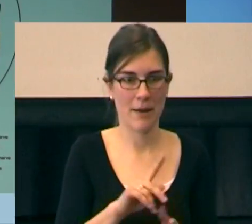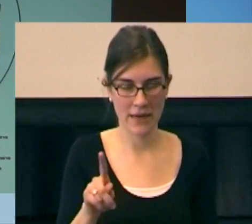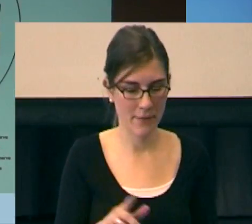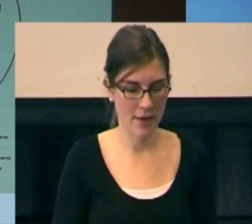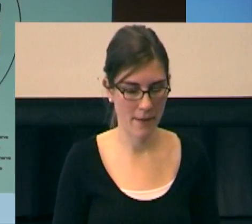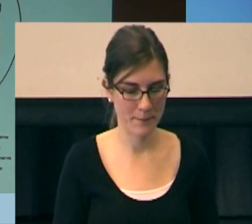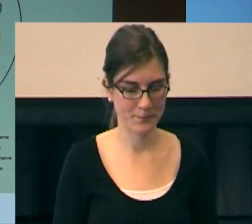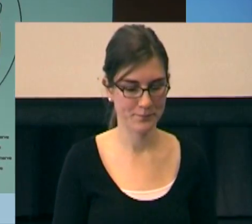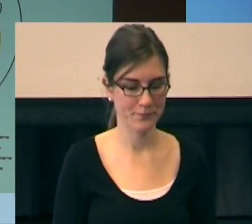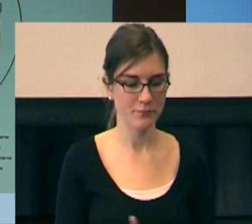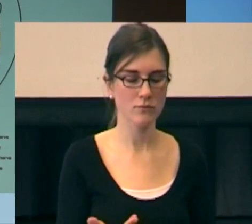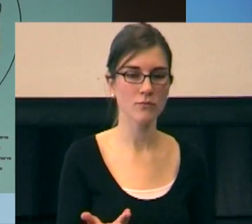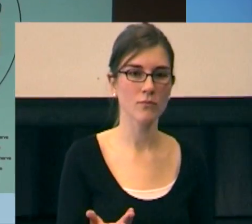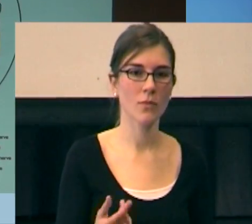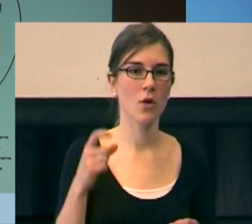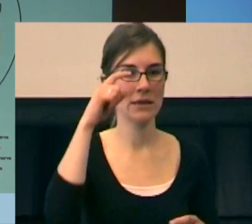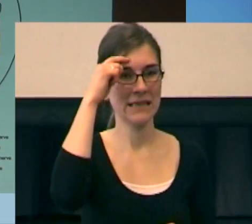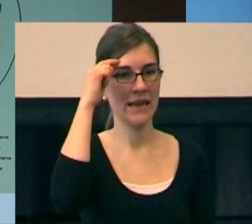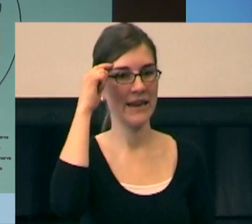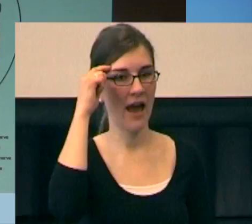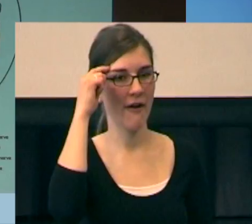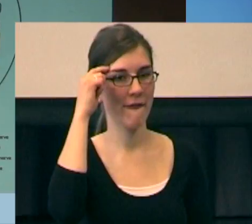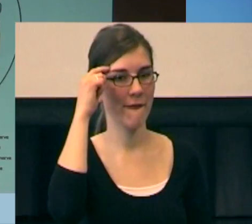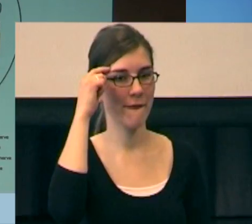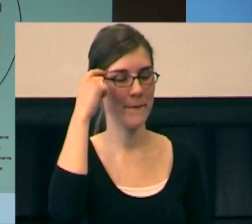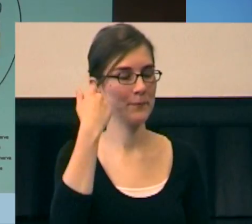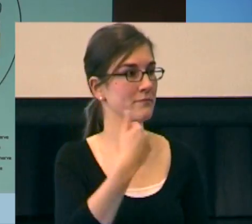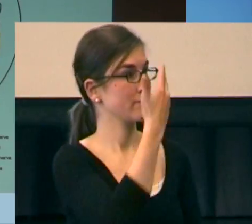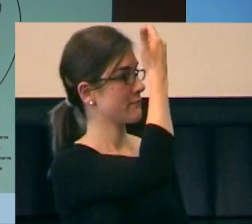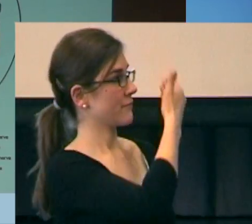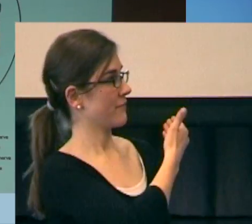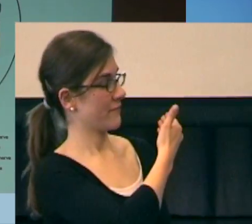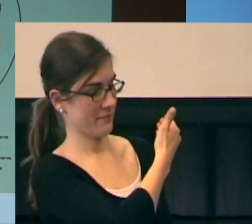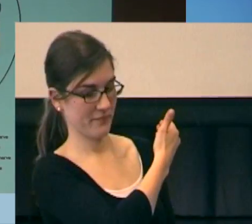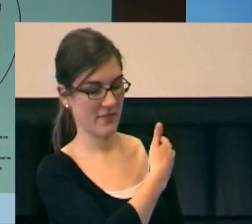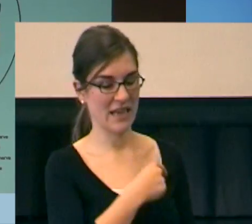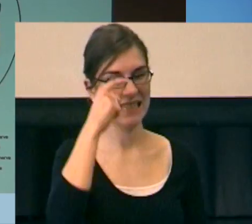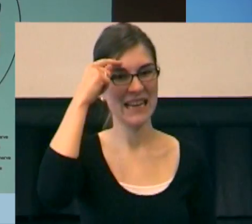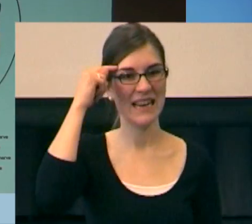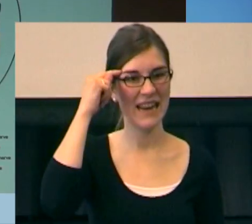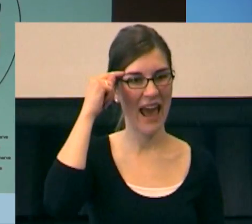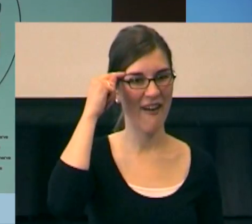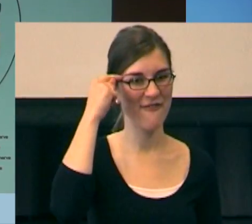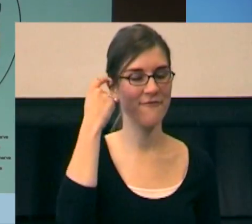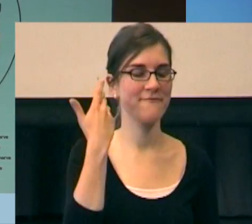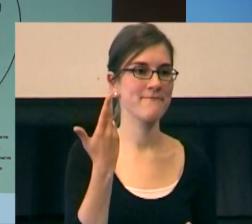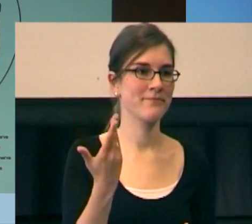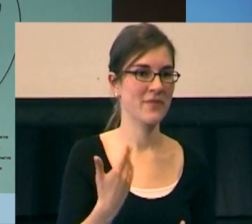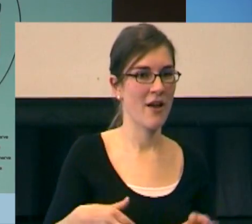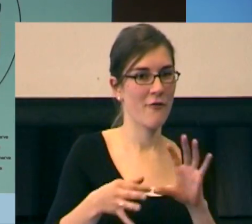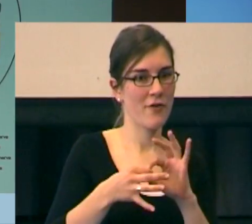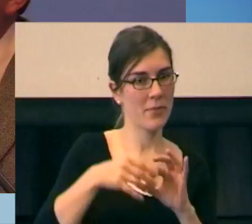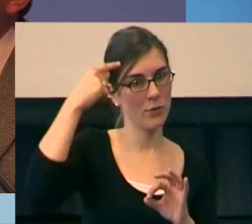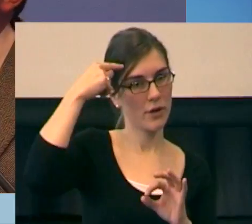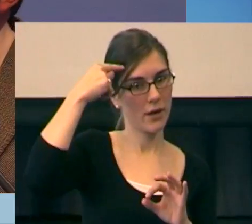Nerven, zwar dieses Nervengeflecht hier, das hinter der Prostata und der Blase verläuft, diese Nerven sind die Verbindung